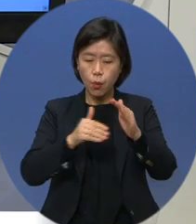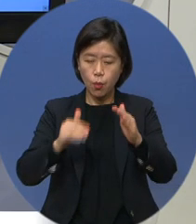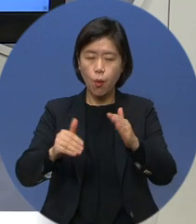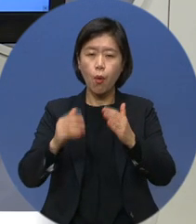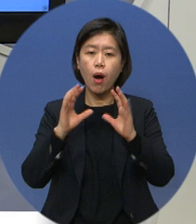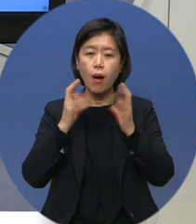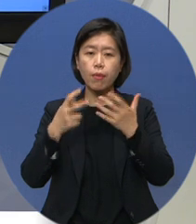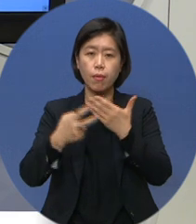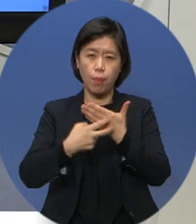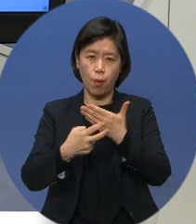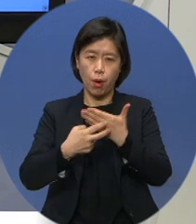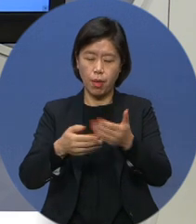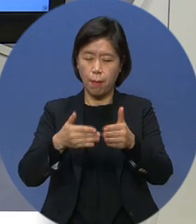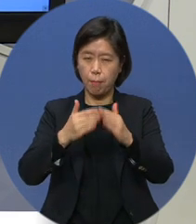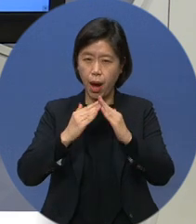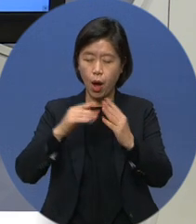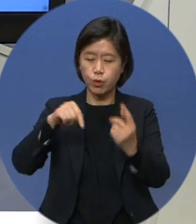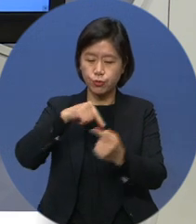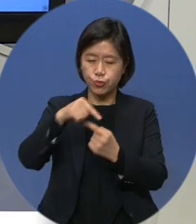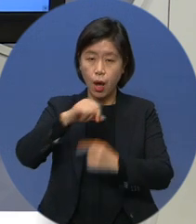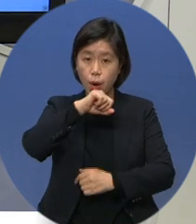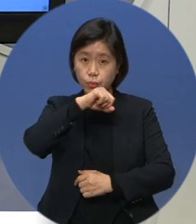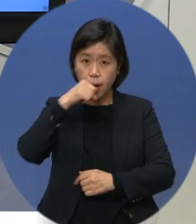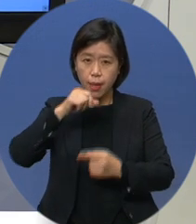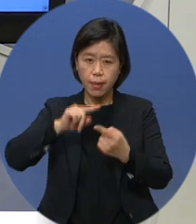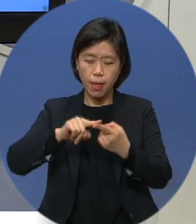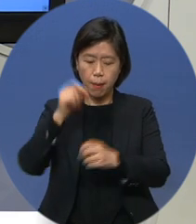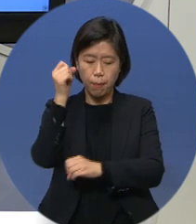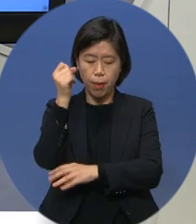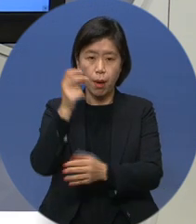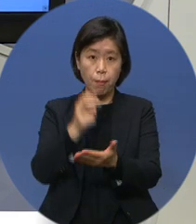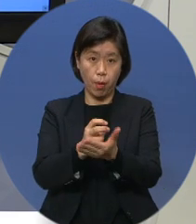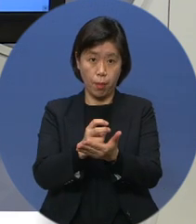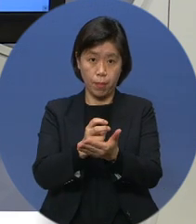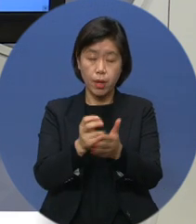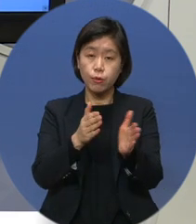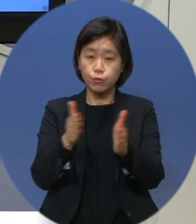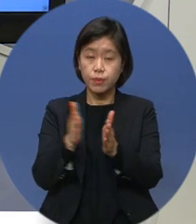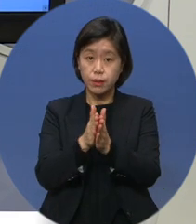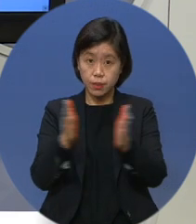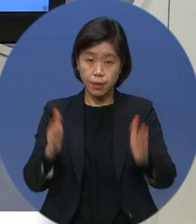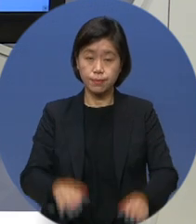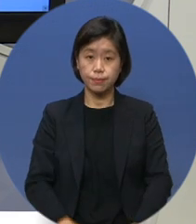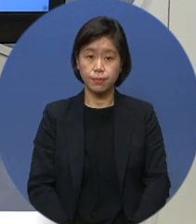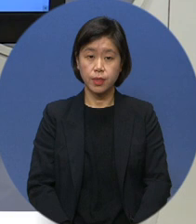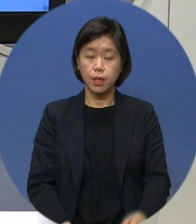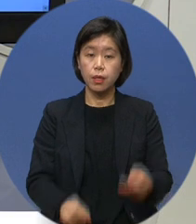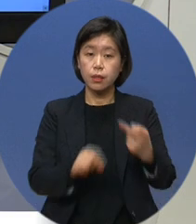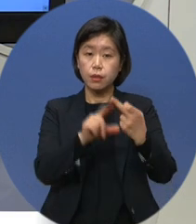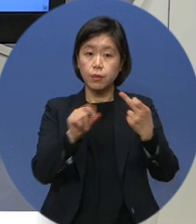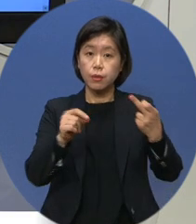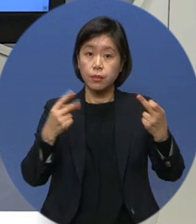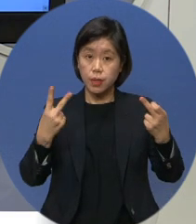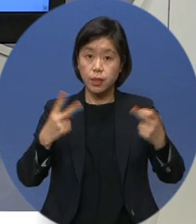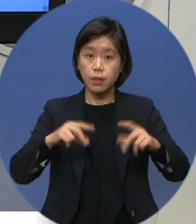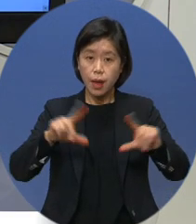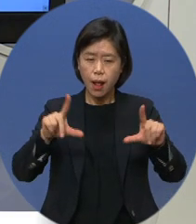운영비 지원 등에 대한 근거가 마련되는 데요 지난 2일 이 같은 내용이 담긴 법률안이